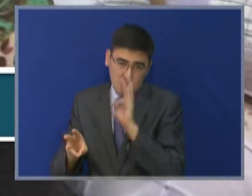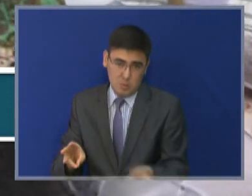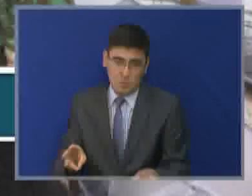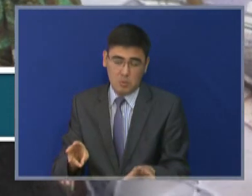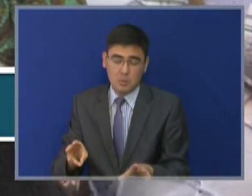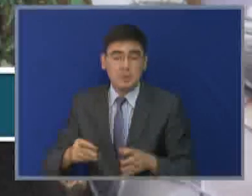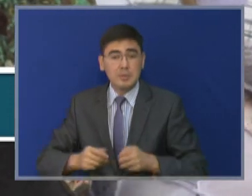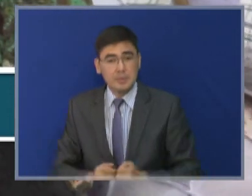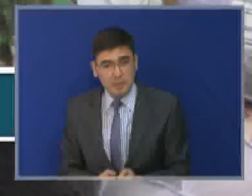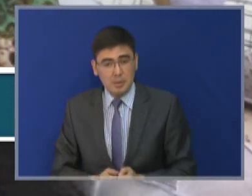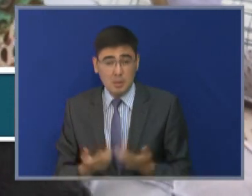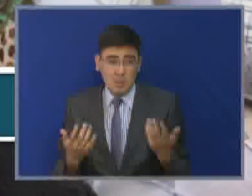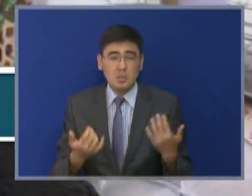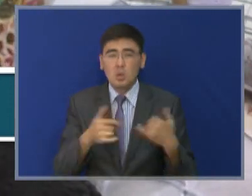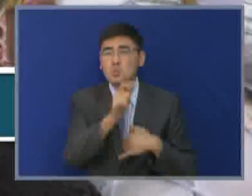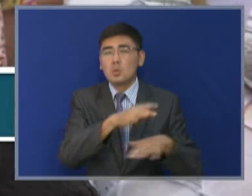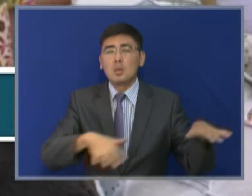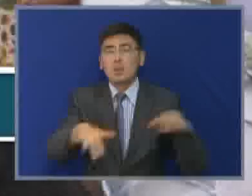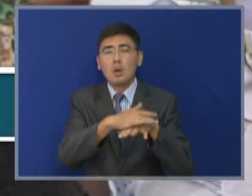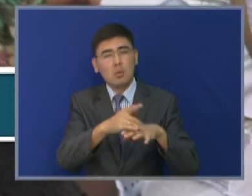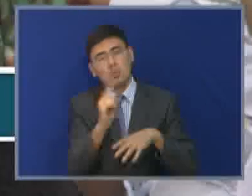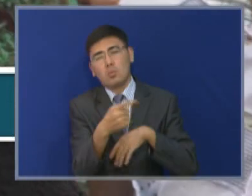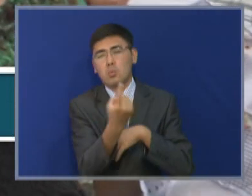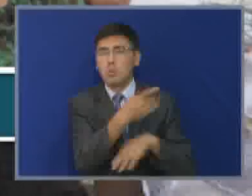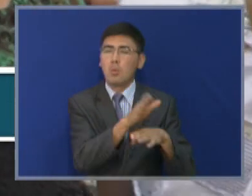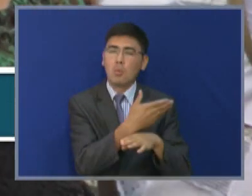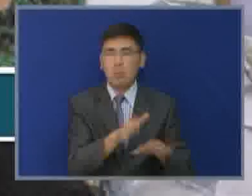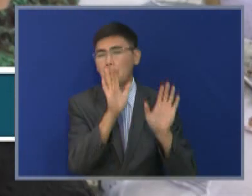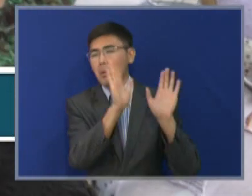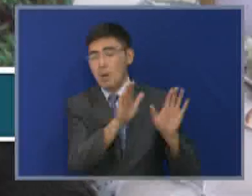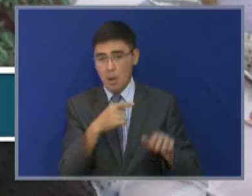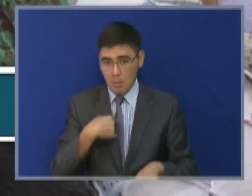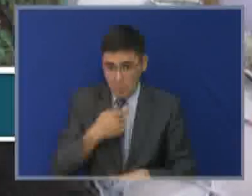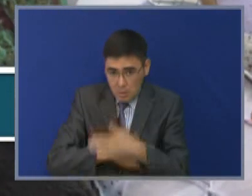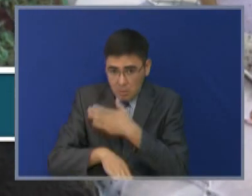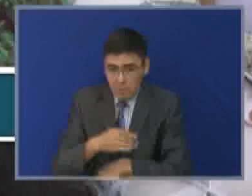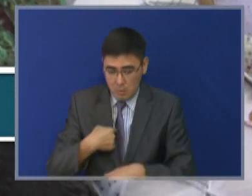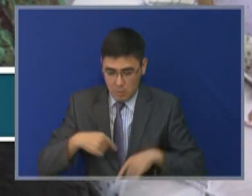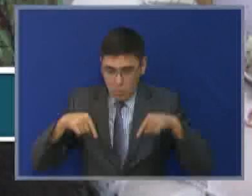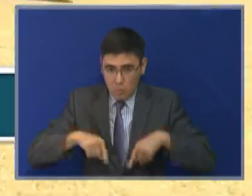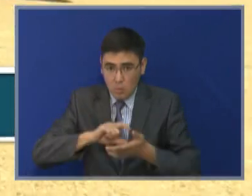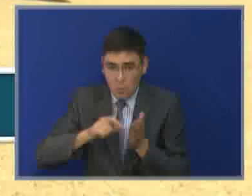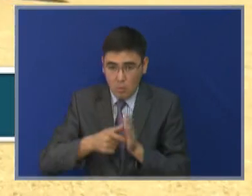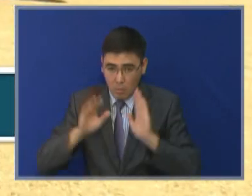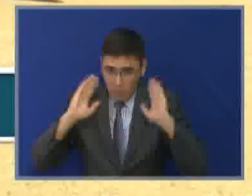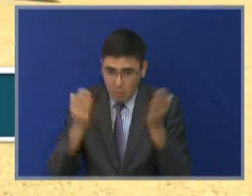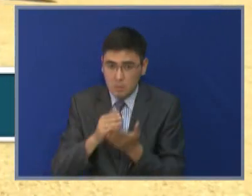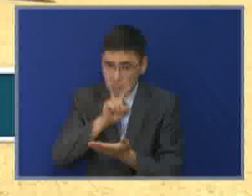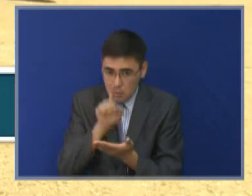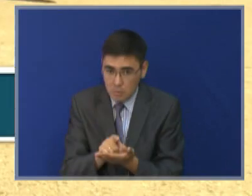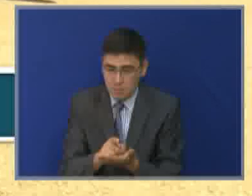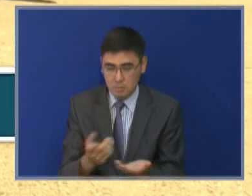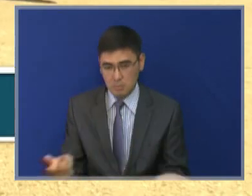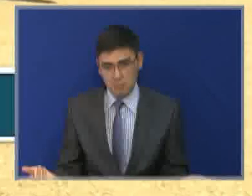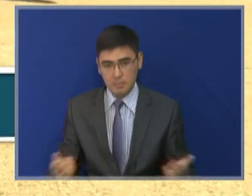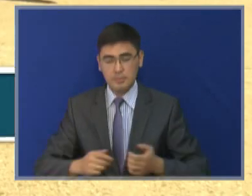бүкіл халық серуен деп жүргенде мүмкіндігі шектеулі адамдар осы күндері төрт қабырғаға телміріп отыруы керек пе? Бұл